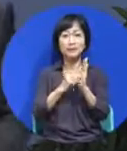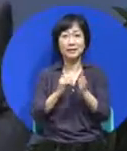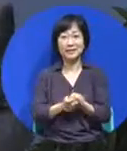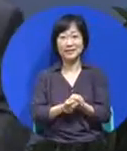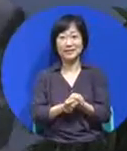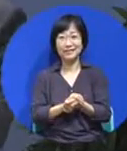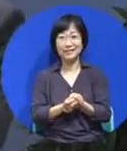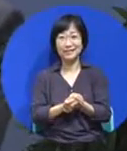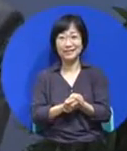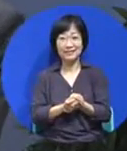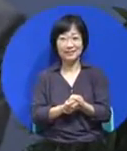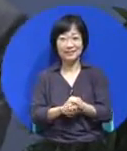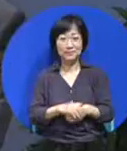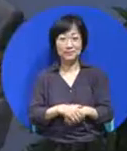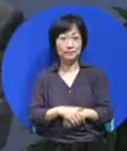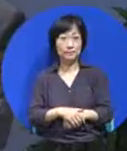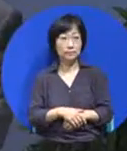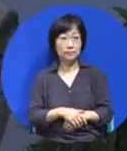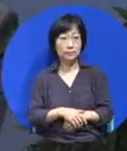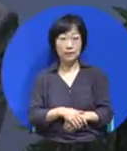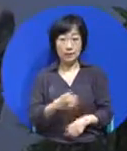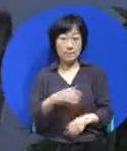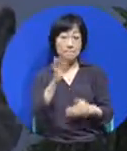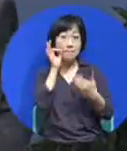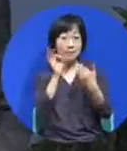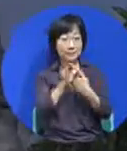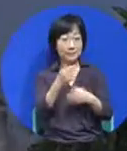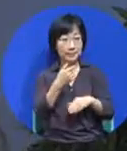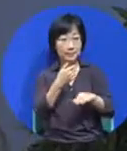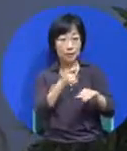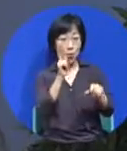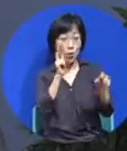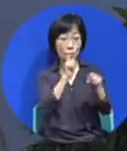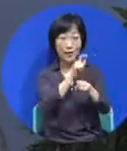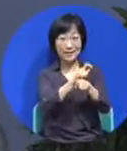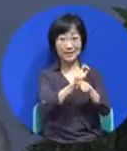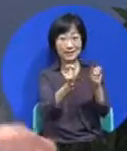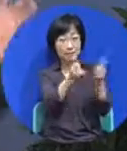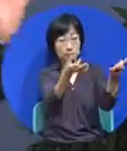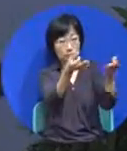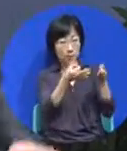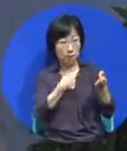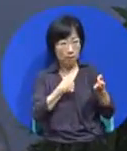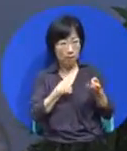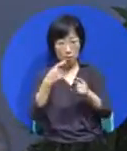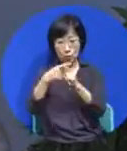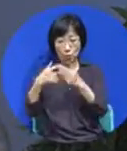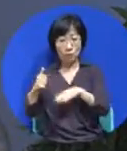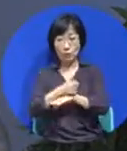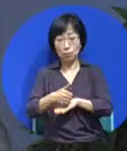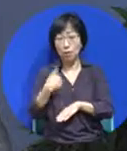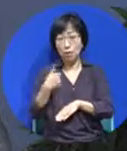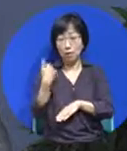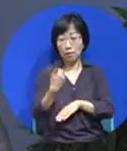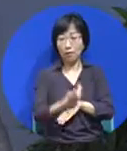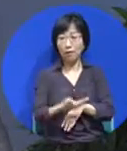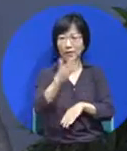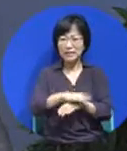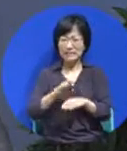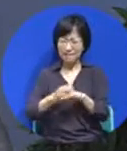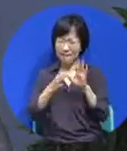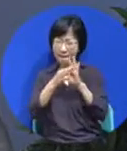다니는지도 몰라. 그런데 나를 통해서 회사에 계속 성취가 되는 거예요. 그 사람이 알게 되는 겁니다. 아니 어떻게 당신 그런 축복을 받냐. Well, perhaps you don't